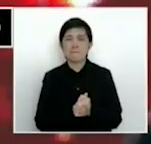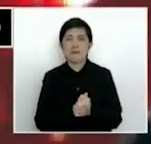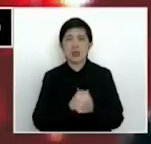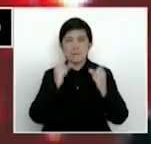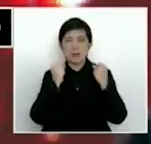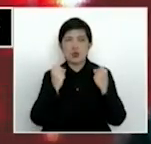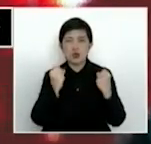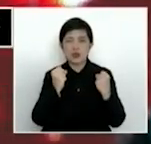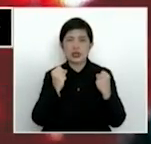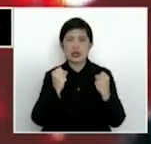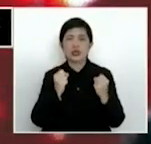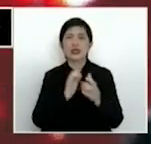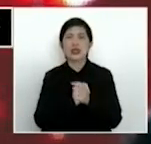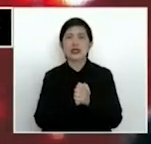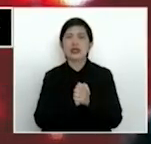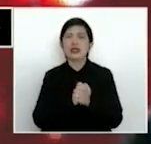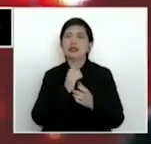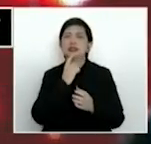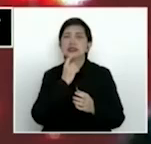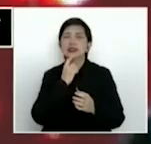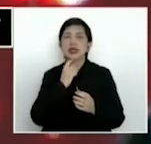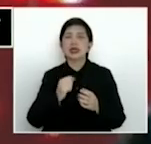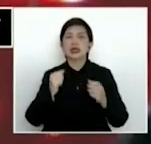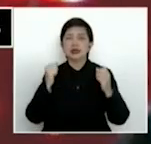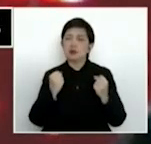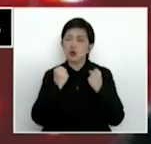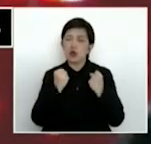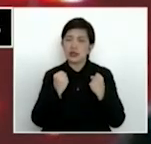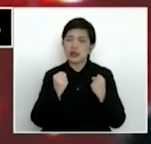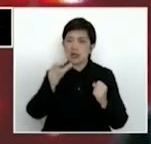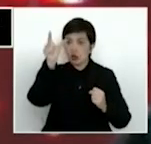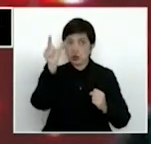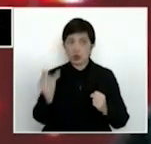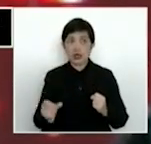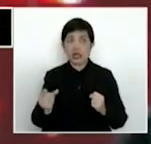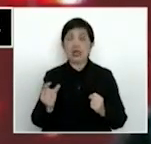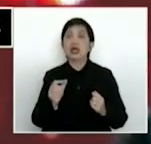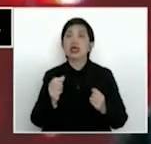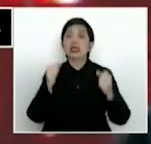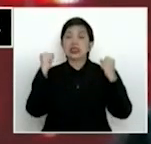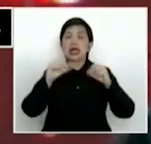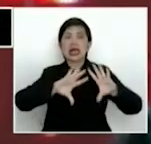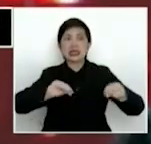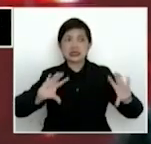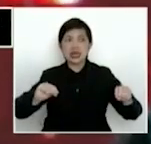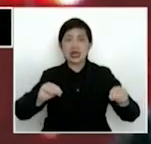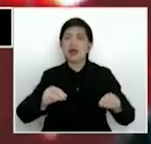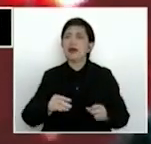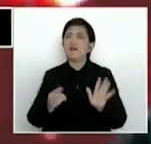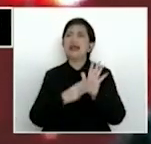penguatan sumber daya manusia artinya ada masalah dengan sumber daya manusia ada masalah dengan